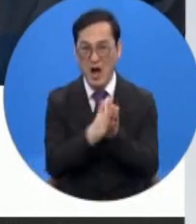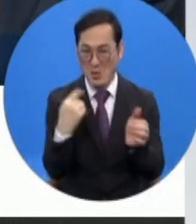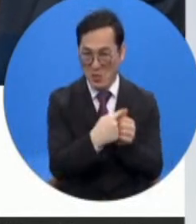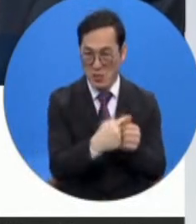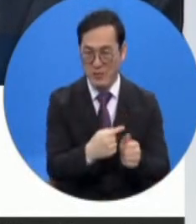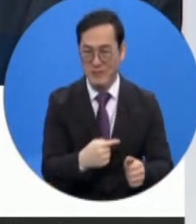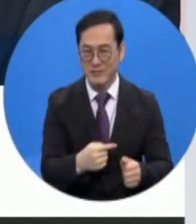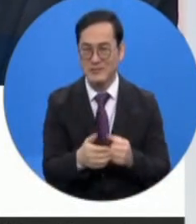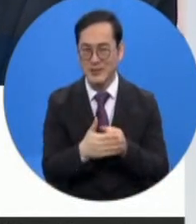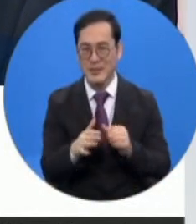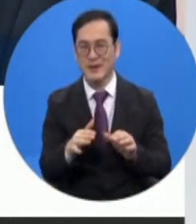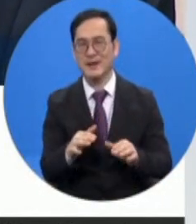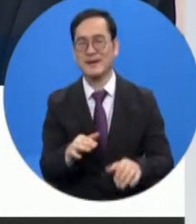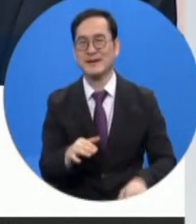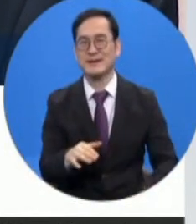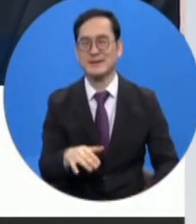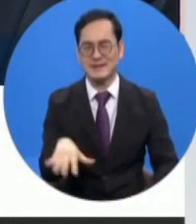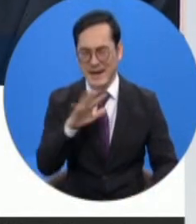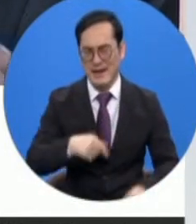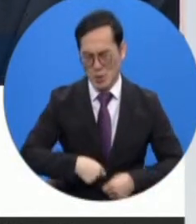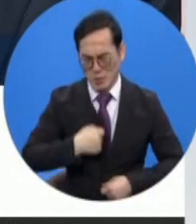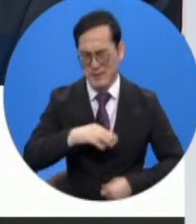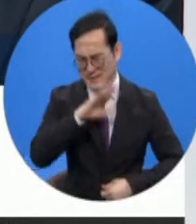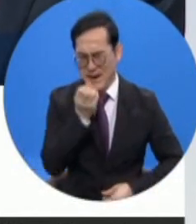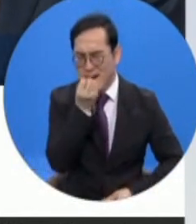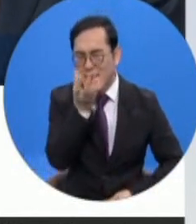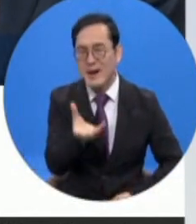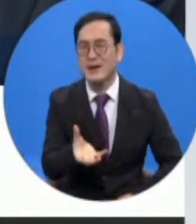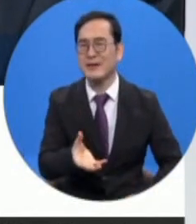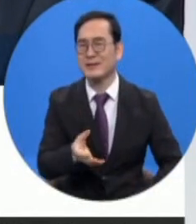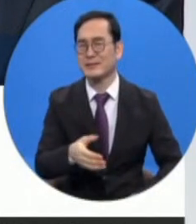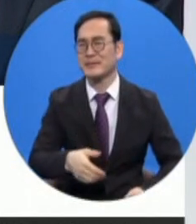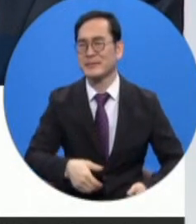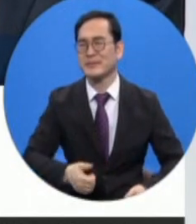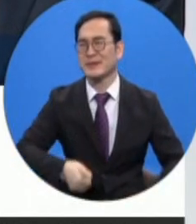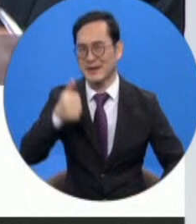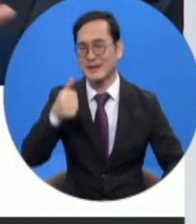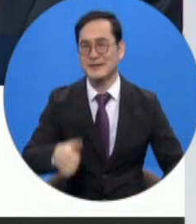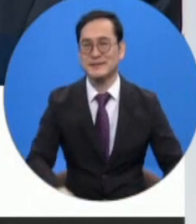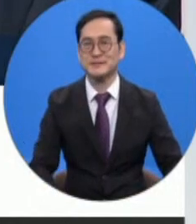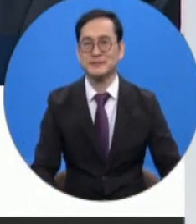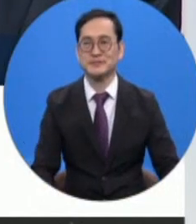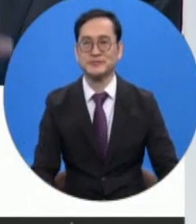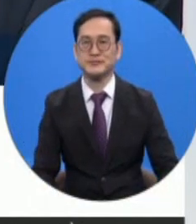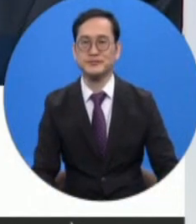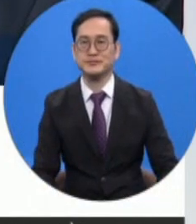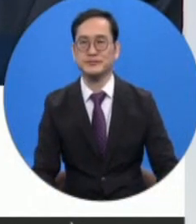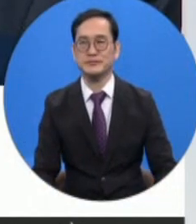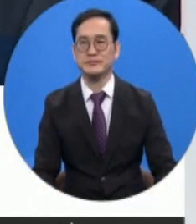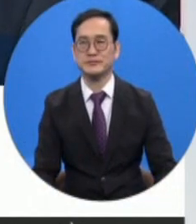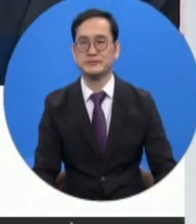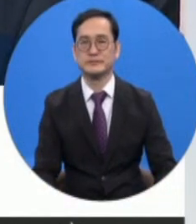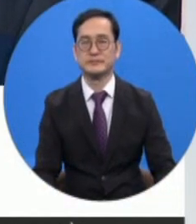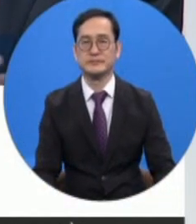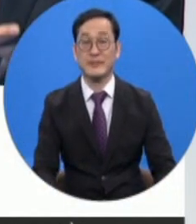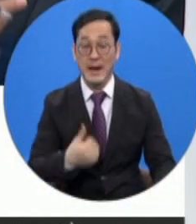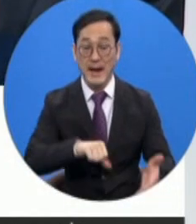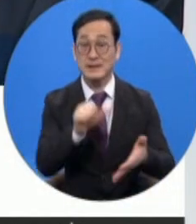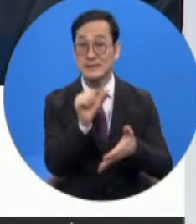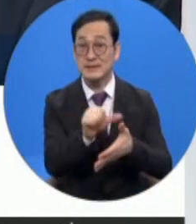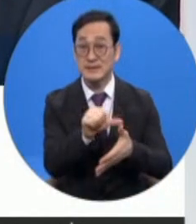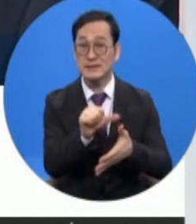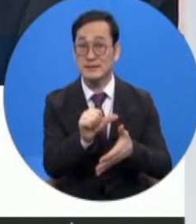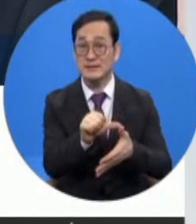통해서 모든 게 드러나지 않을 수 없는 거죠. 그런 점에 그런 만큼 저는 뭐 이재명 후보가 아니라 이제 후보 장남이 결국은 본인이